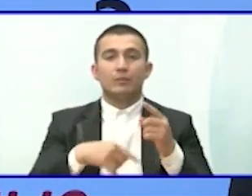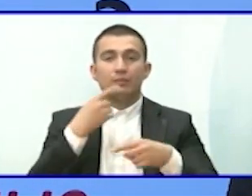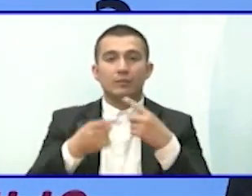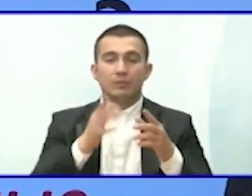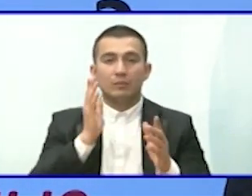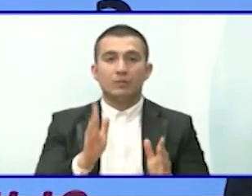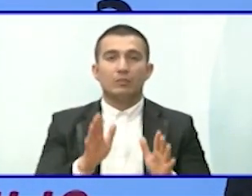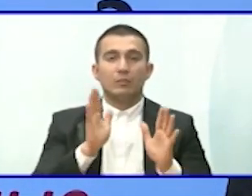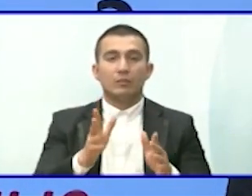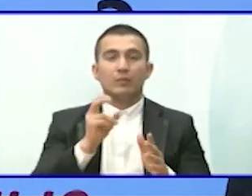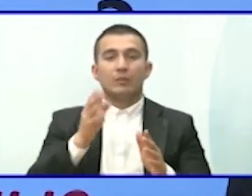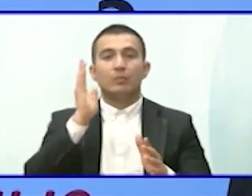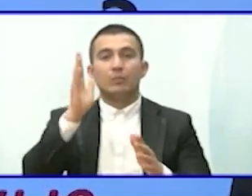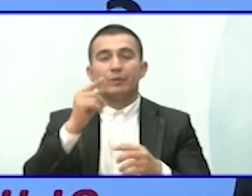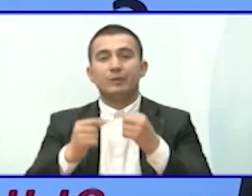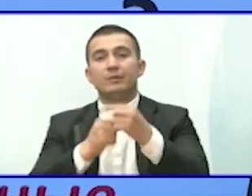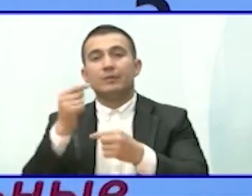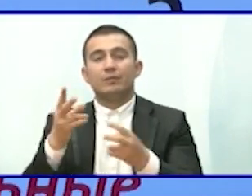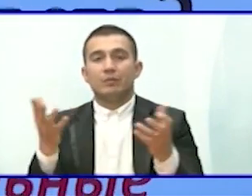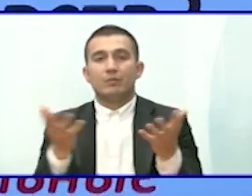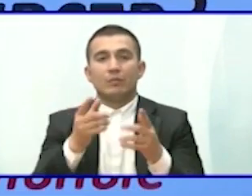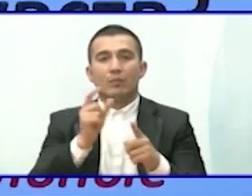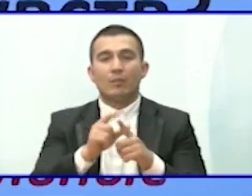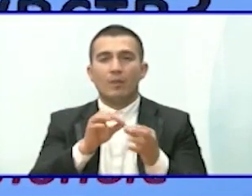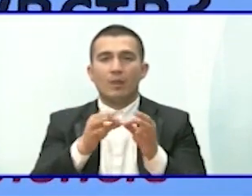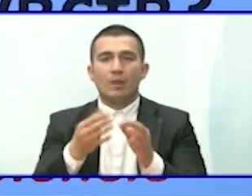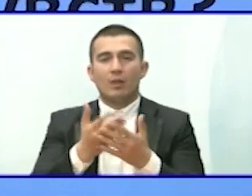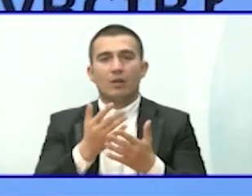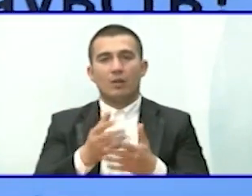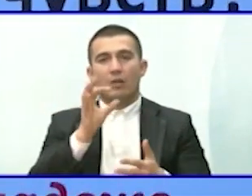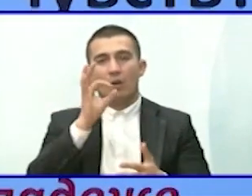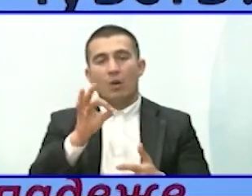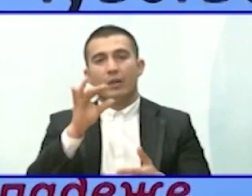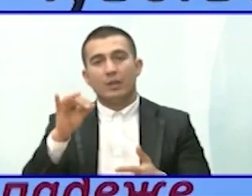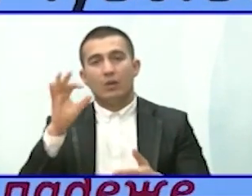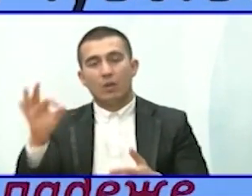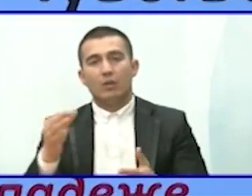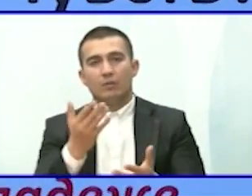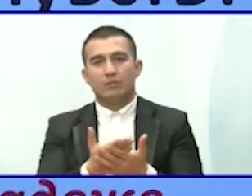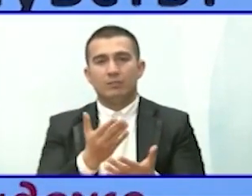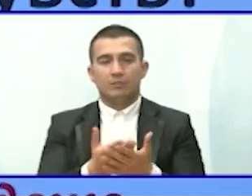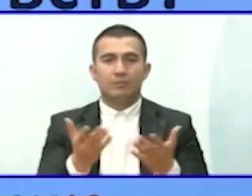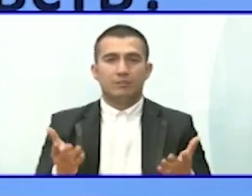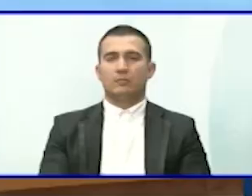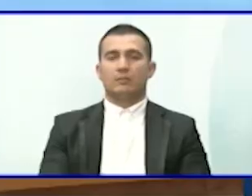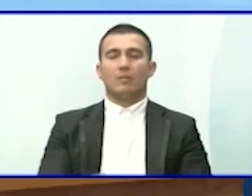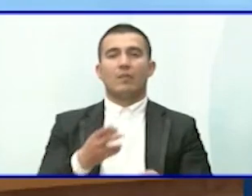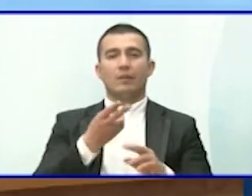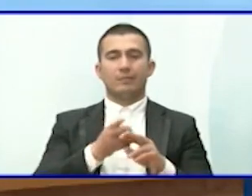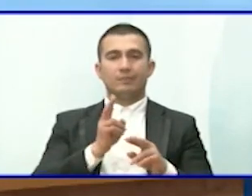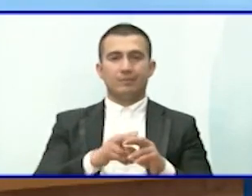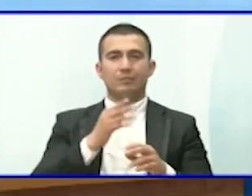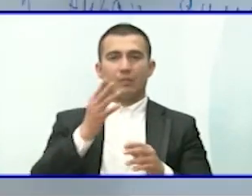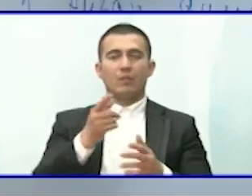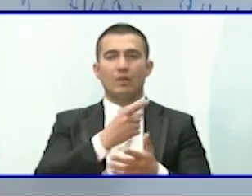следующих предлогах о предлогах о и об на вопросы о